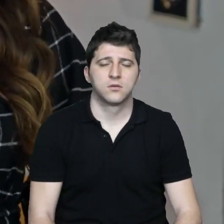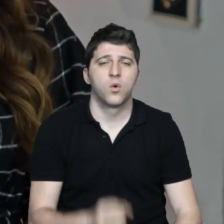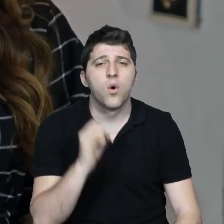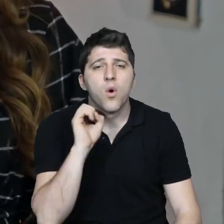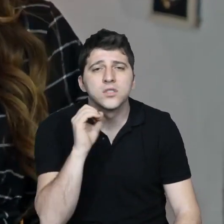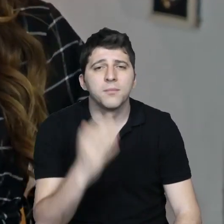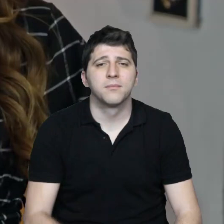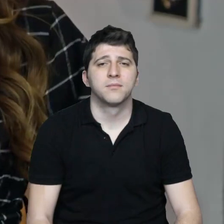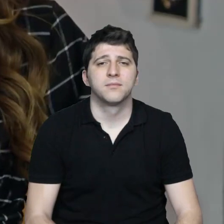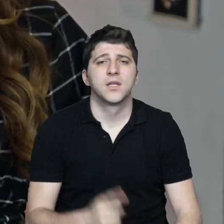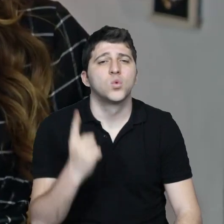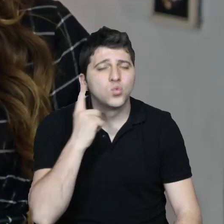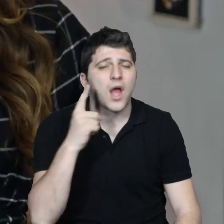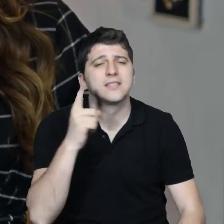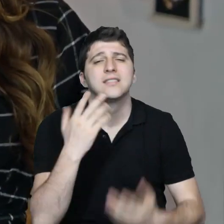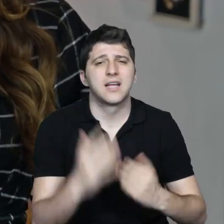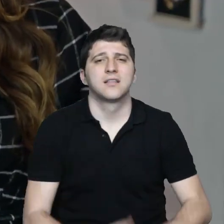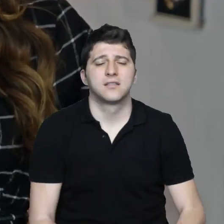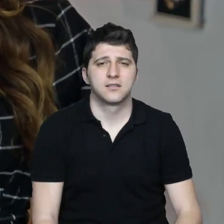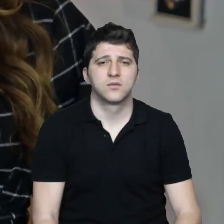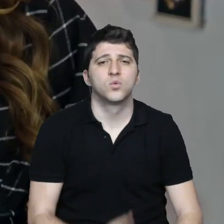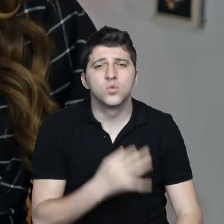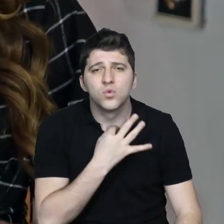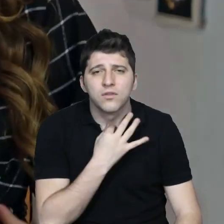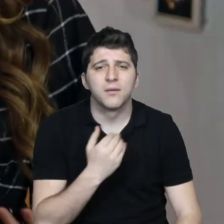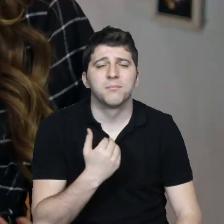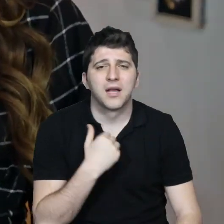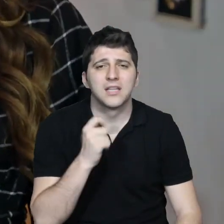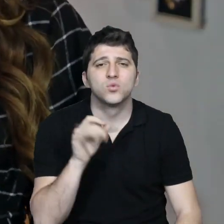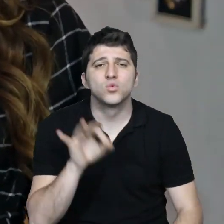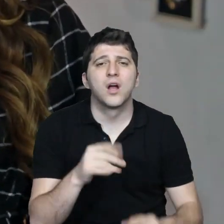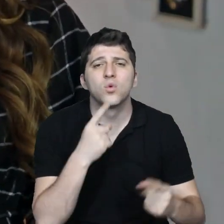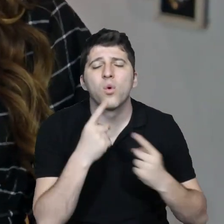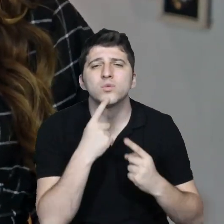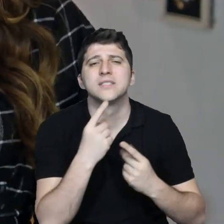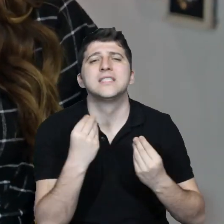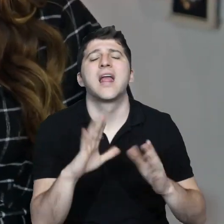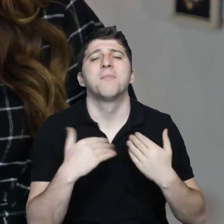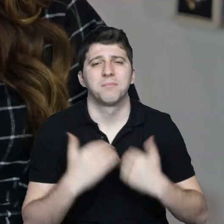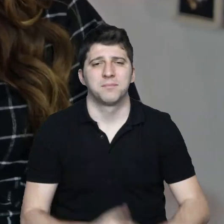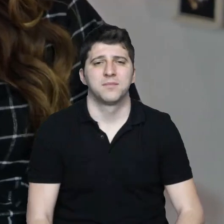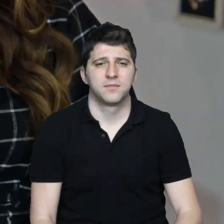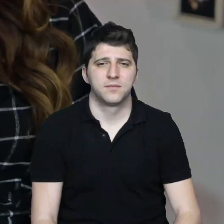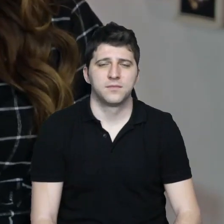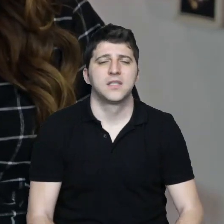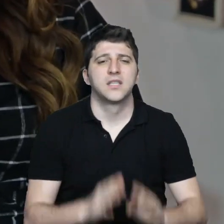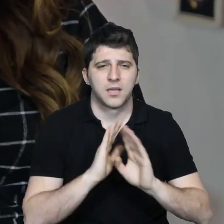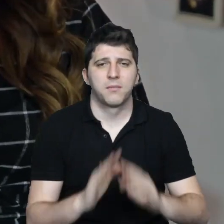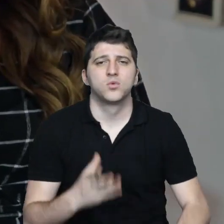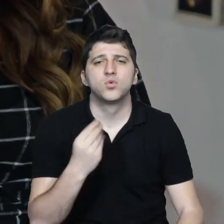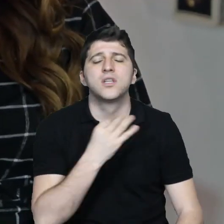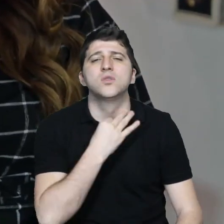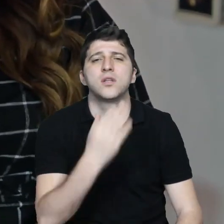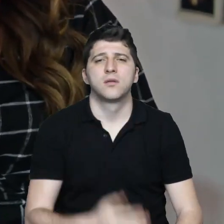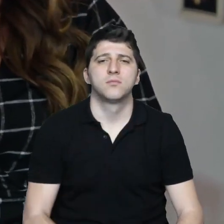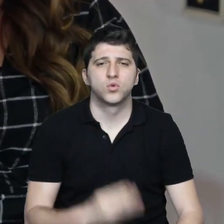Hocam, duyarsınız zaten. Lütfen, ben gerçekten şu anda konuşacak durumda değilim. Tamam, çok